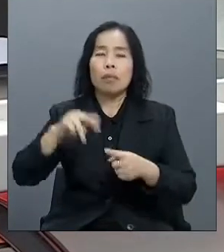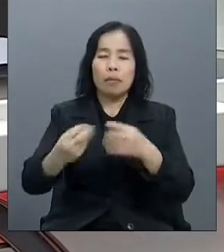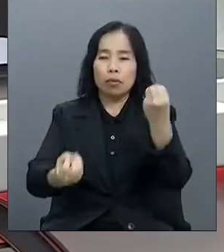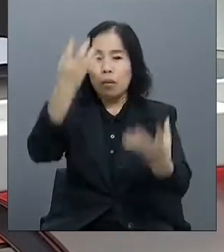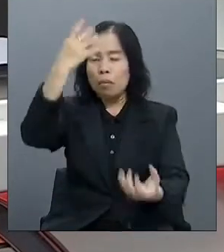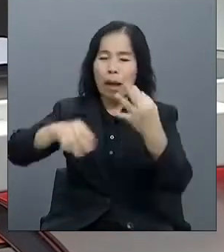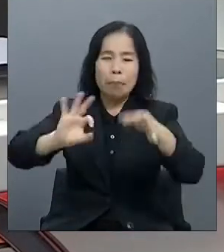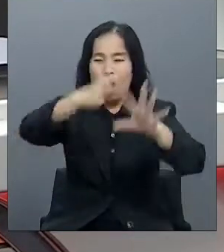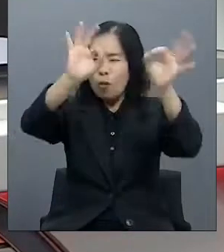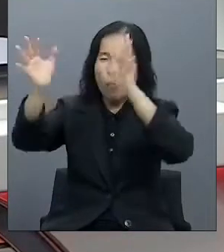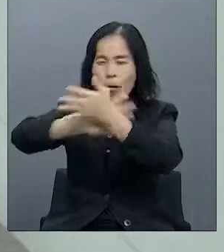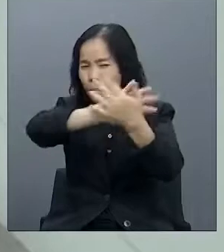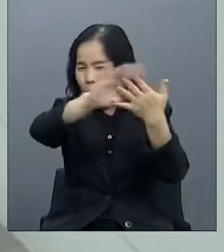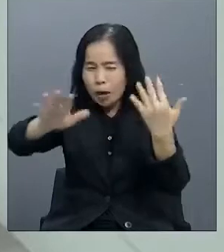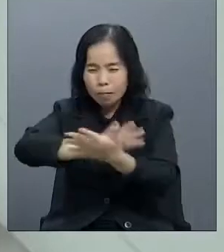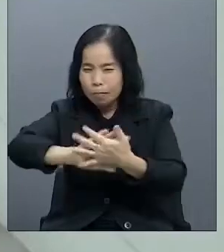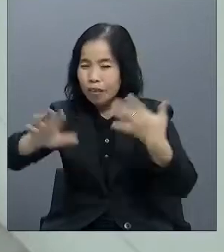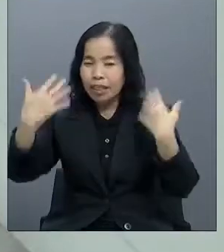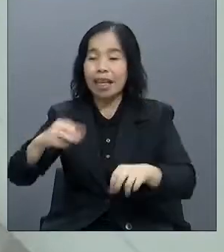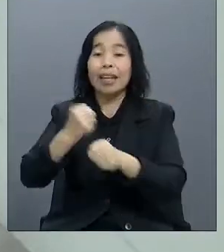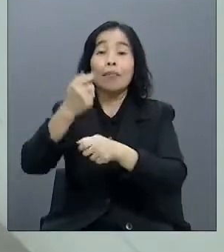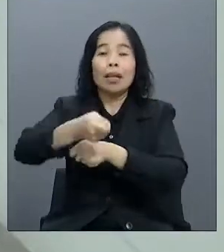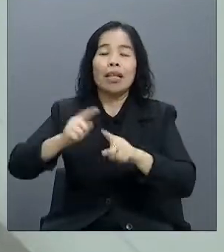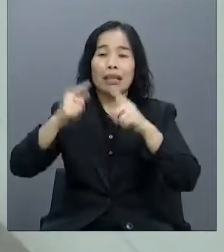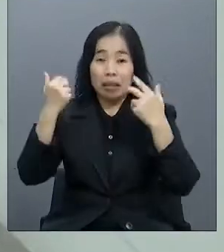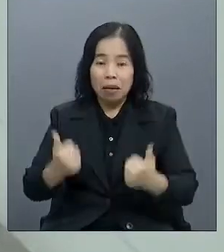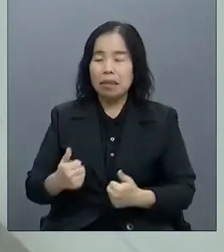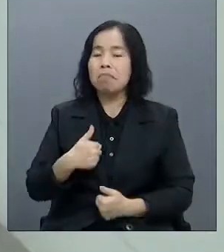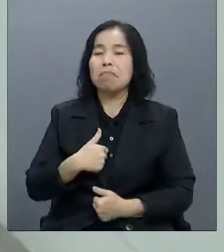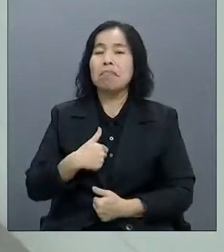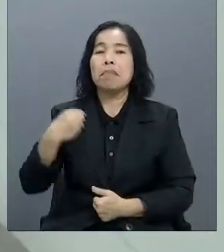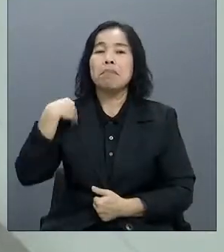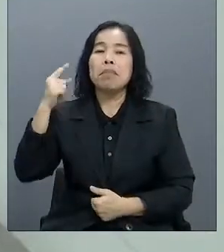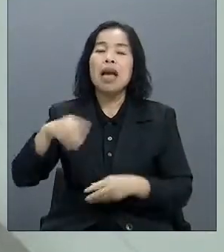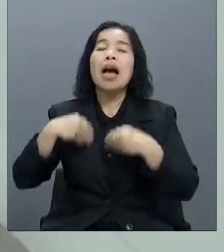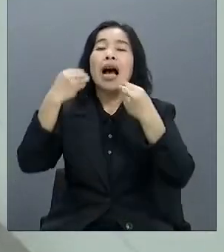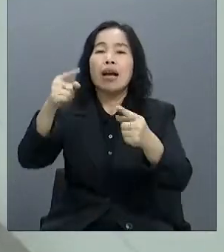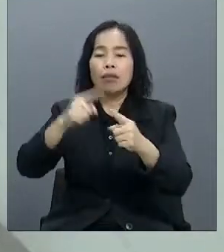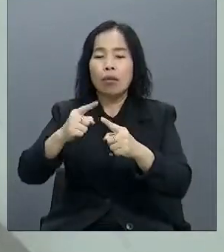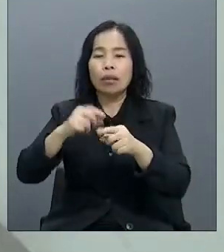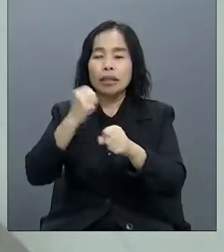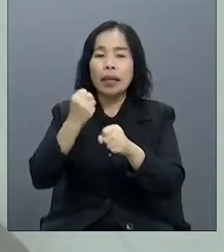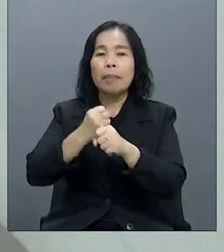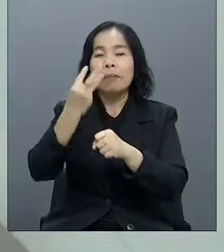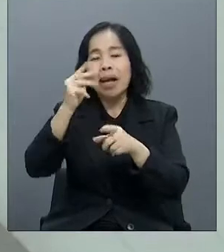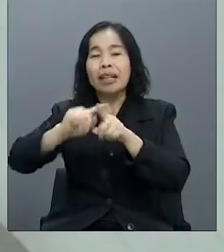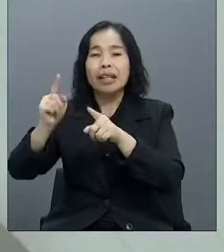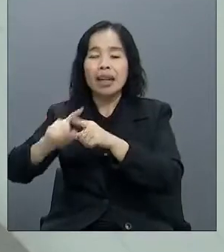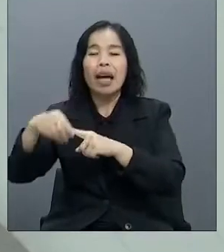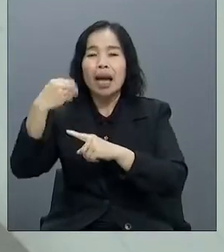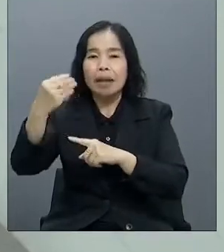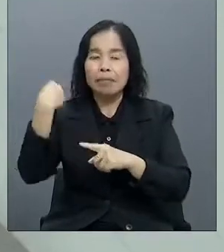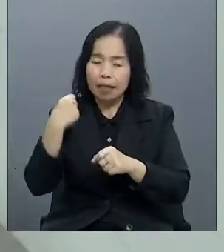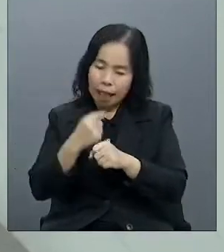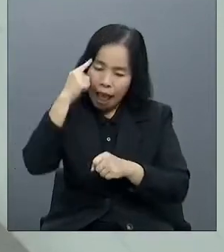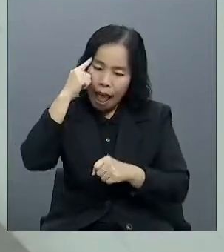คะแต่ว่าปีนี้ค่ะชาวบ้านได้รับพระราชทานเครื่องอัดใบไม้เป็นภาชนะใส่อาหารนะคะเพื่อนำใบไม้แห้งจากป่ามาสร้างเป็นรายได้แล้วก็เป็นส่